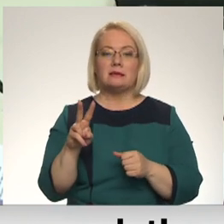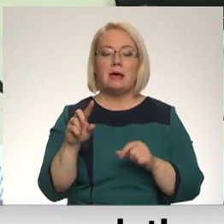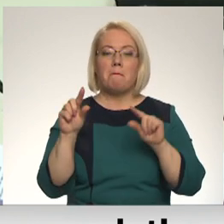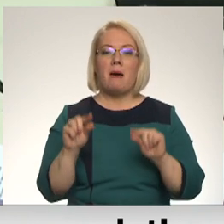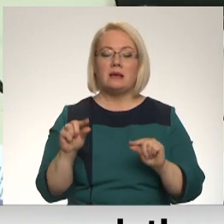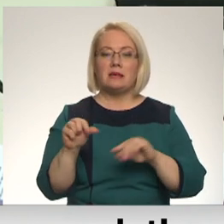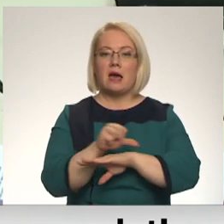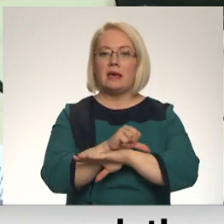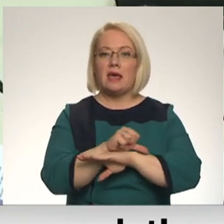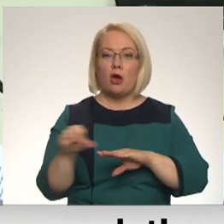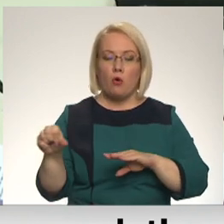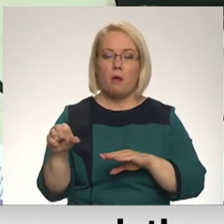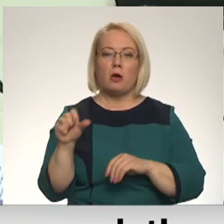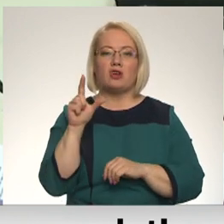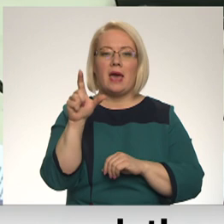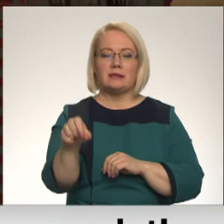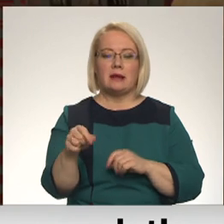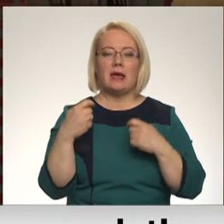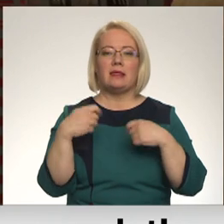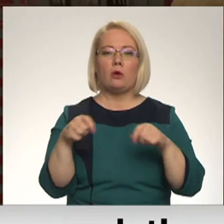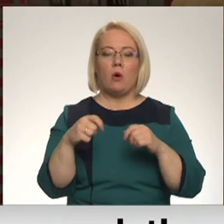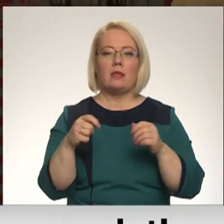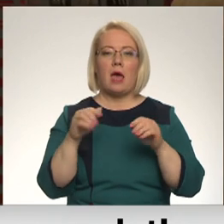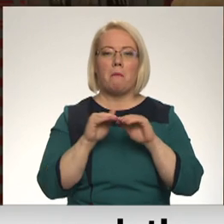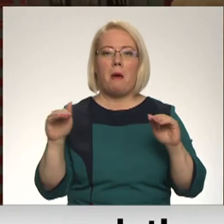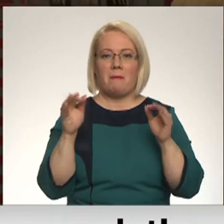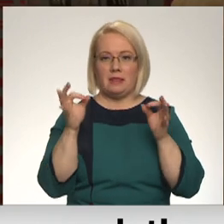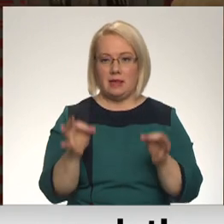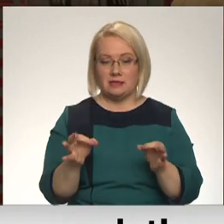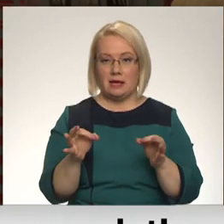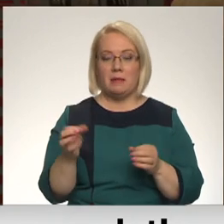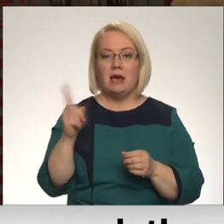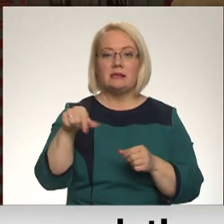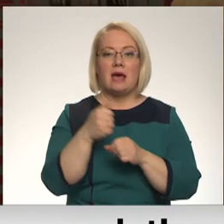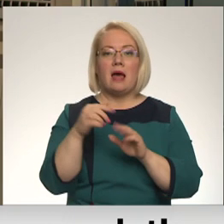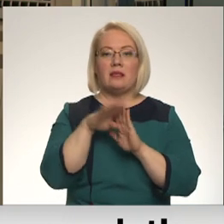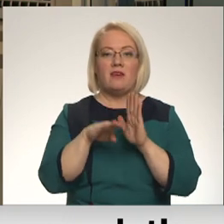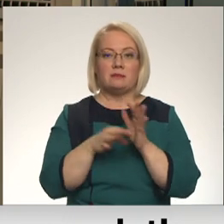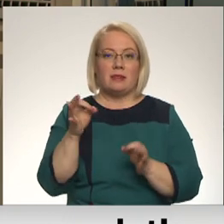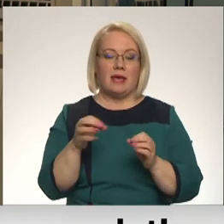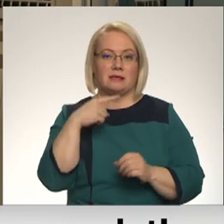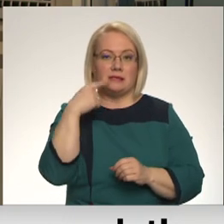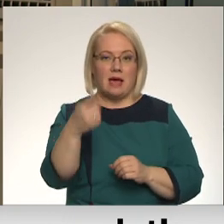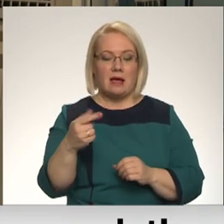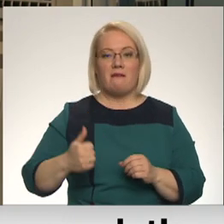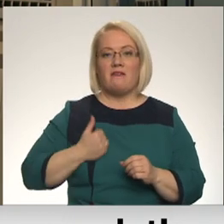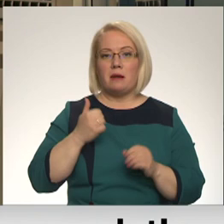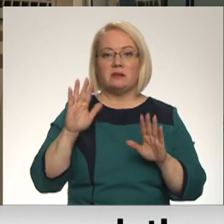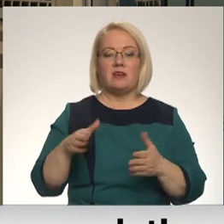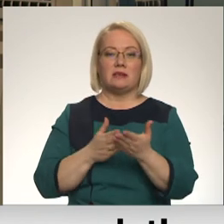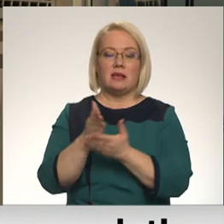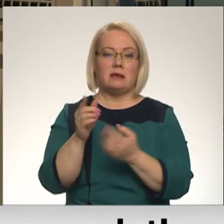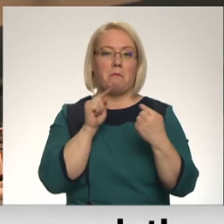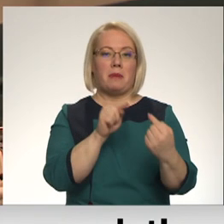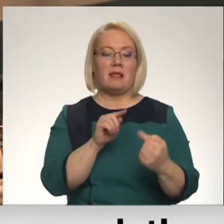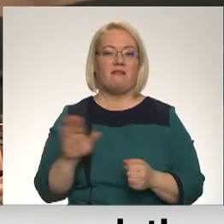ierobežotu aizskartā tirgotāja pamattiesības. Satversmes tiesa norāda, ka uzņēmumi tagad varēs vērsties tiesā pret